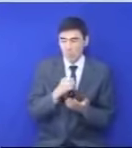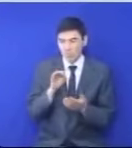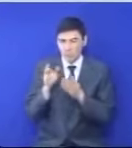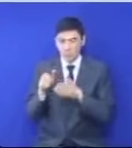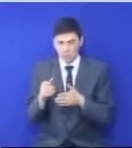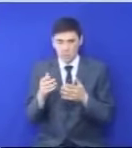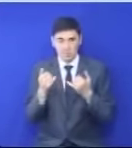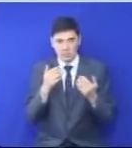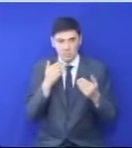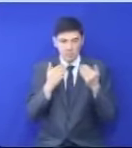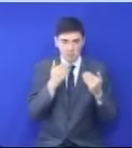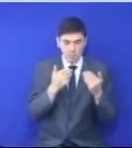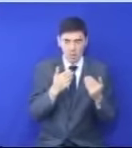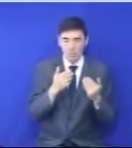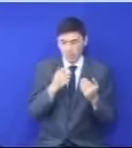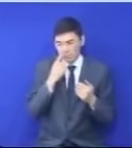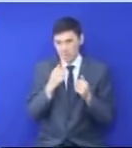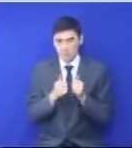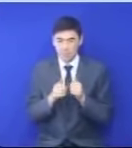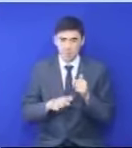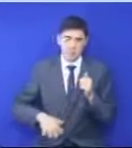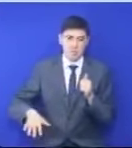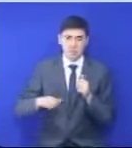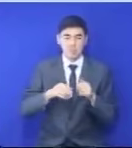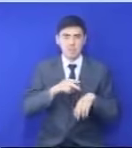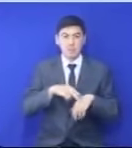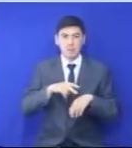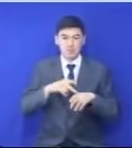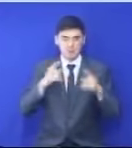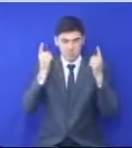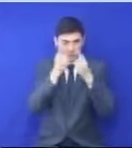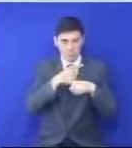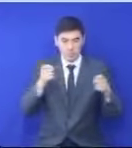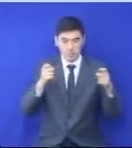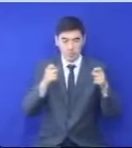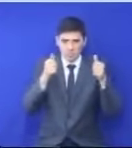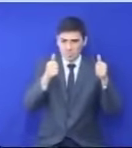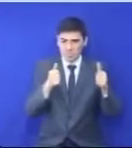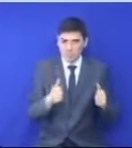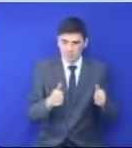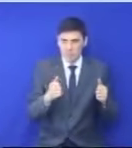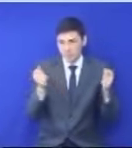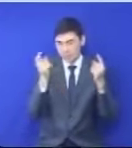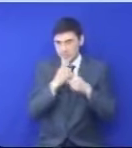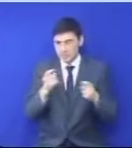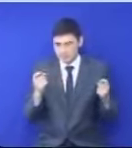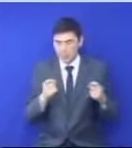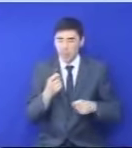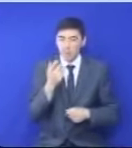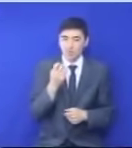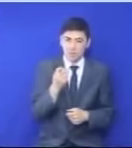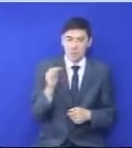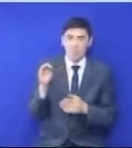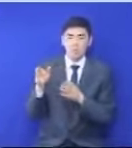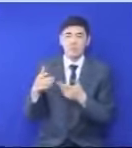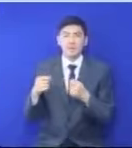туралы ақпараттардың барлығы жақын маңдағы барлық полиция бөлімдеріне жөнелтілген. Тағы да басқа осы